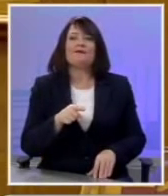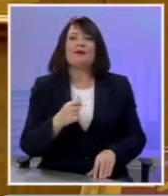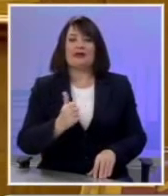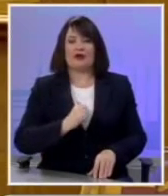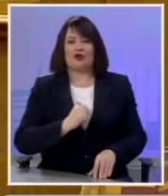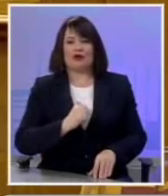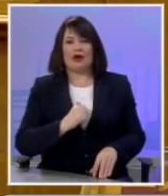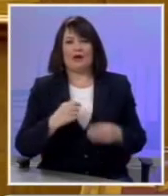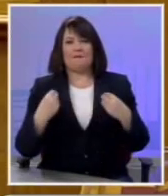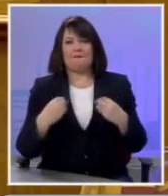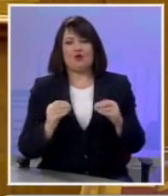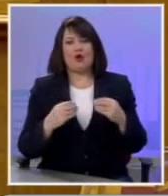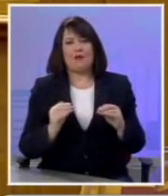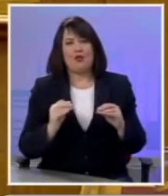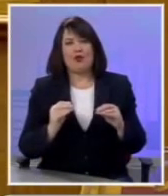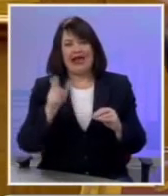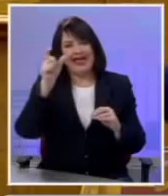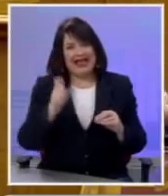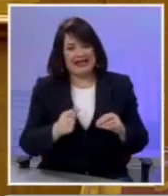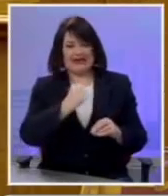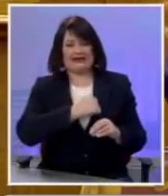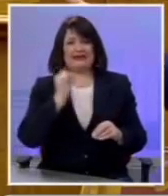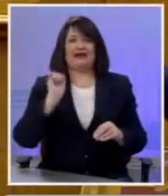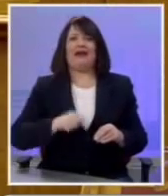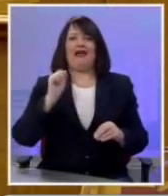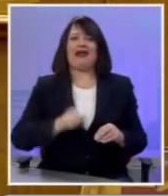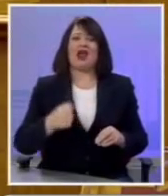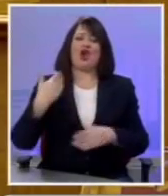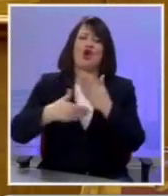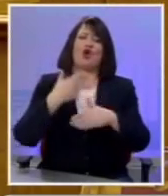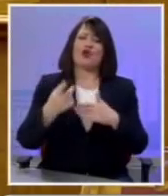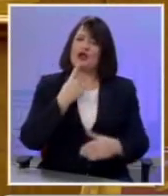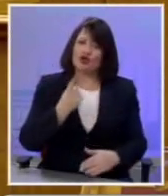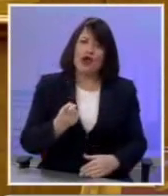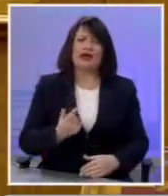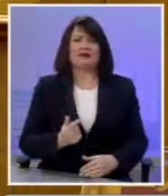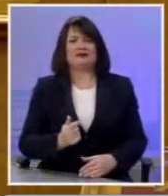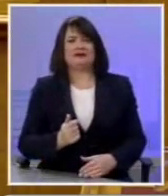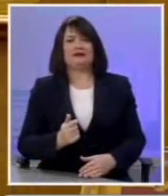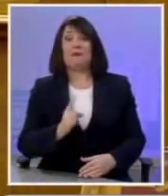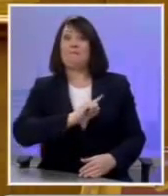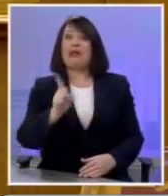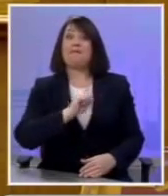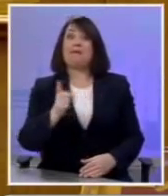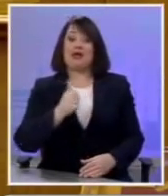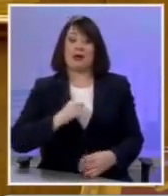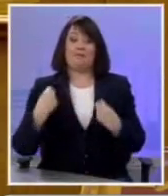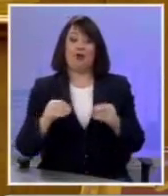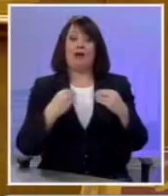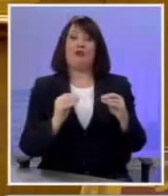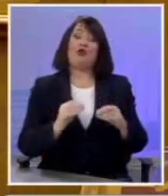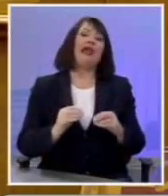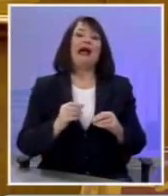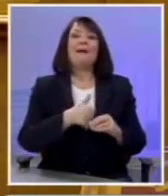ιδιωτικοποιήσεις, που είσαστε ιδεολογικά υπέρμαχος χρόνια, σας το πιστώνω? Θα μας πείτε μην προχωρήσετε αν δεν βρείτε